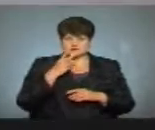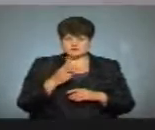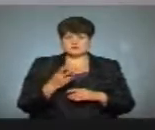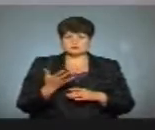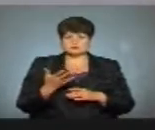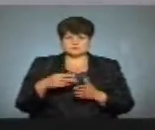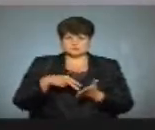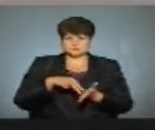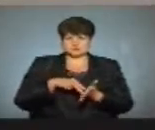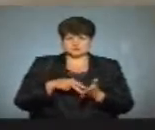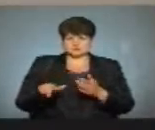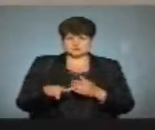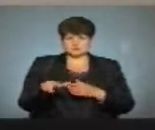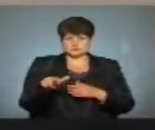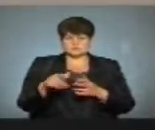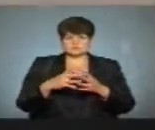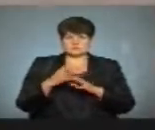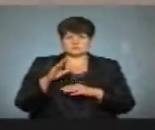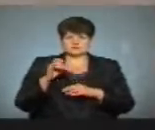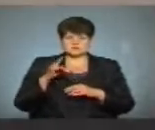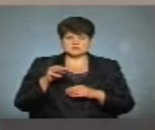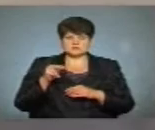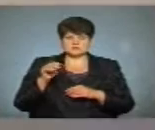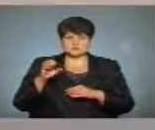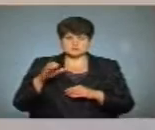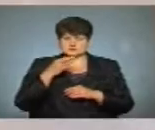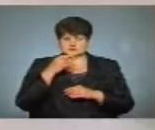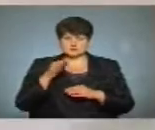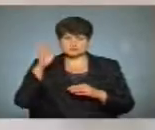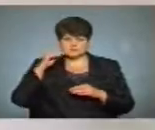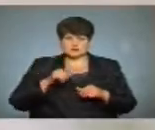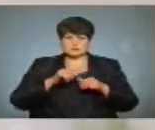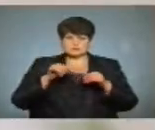село Вістря. МЧСники повідомили, що вода прибуває по